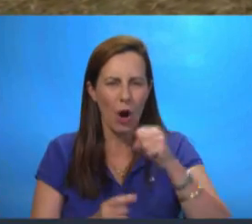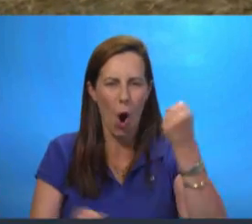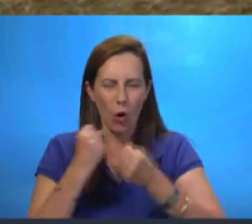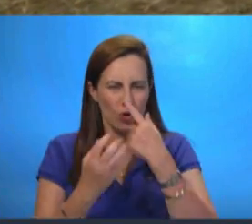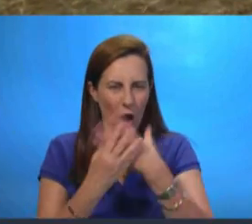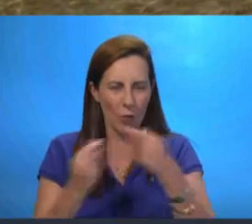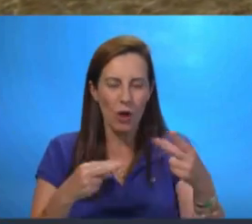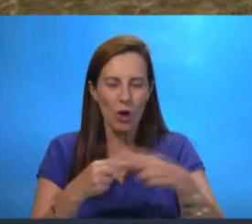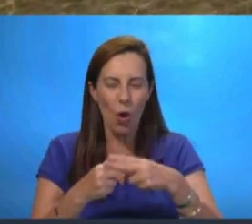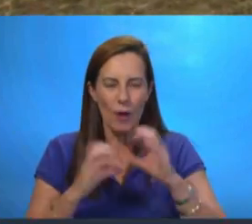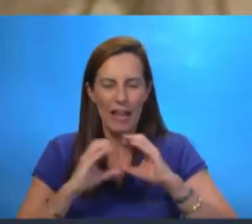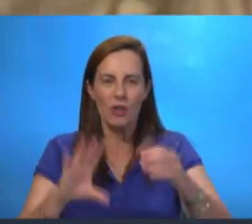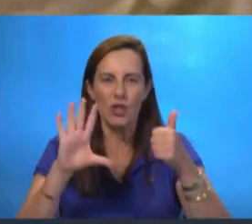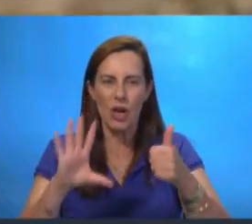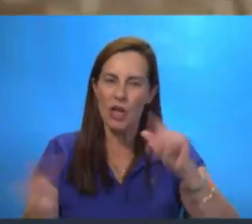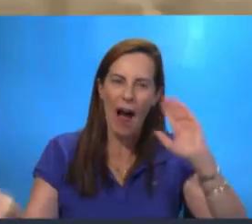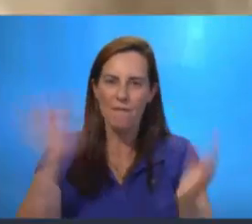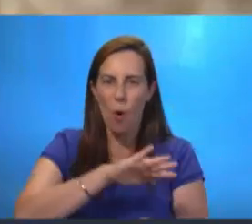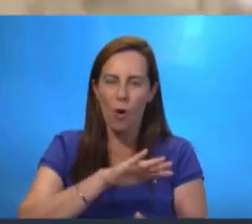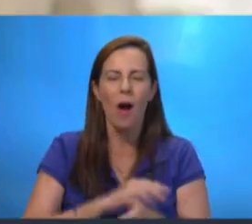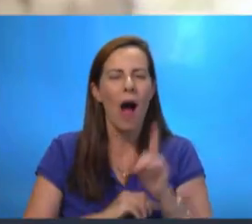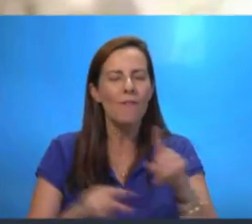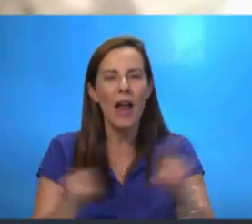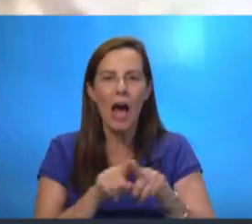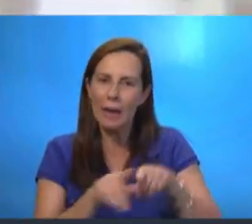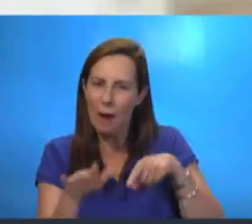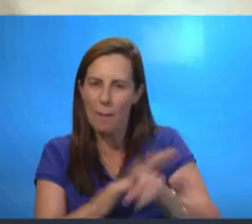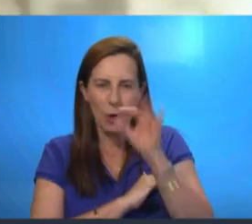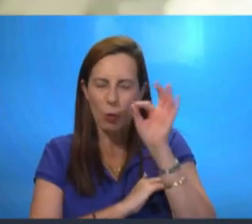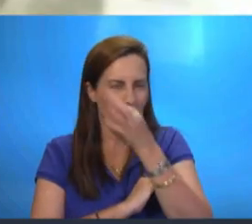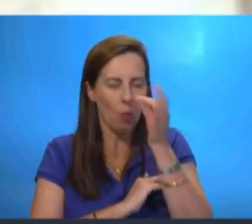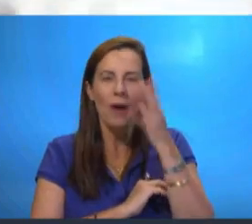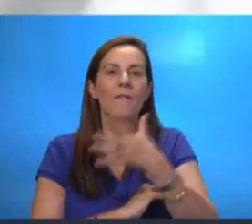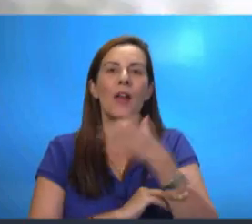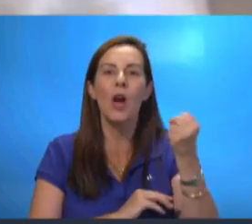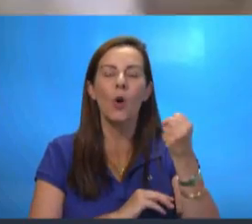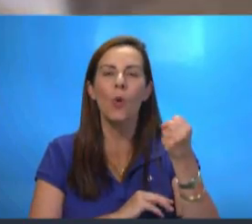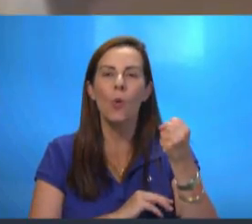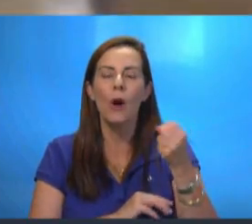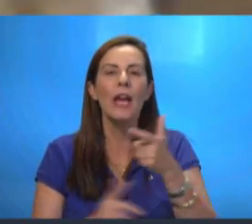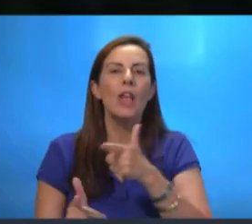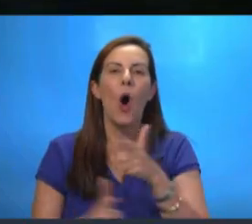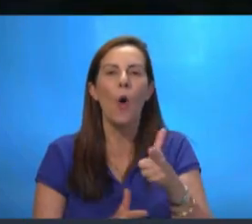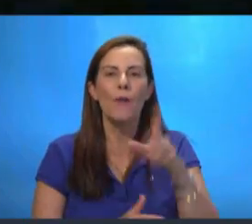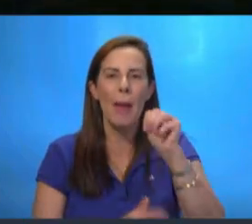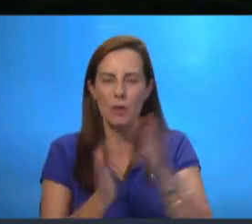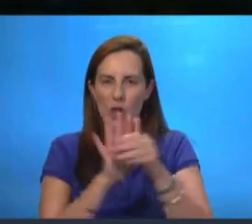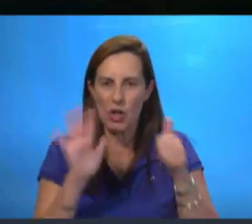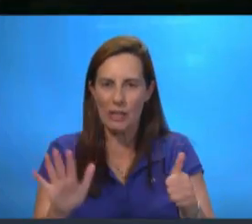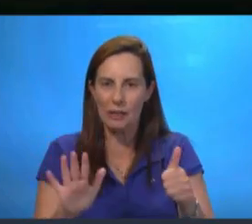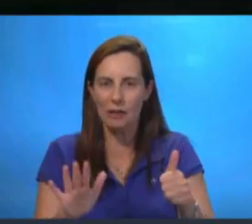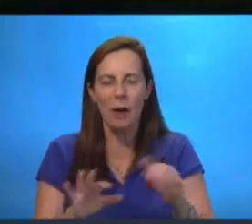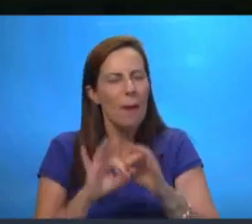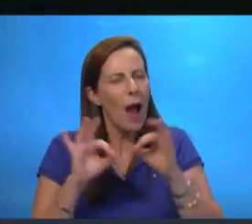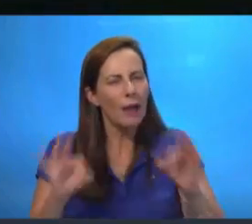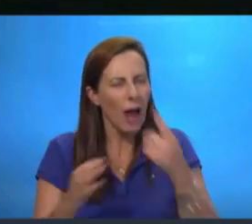סמוך לכביש 6 הפוך, אבל האחים נמלטו ולקחו איתם את רובי ה-M16 חטוף. בשלבים הראשונים